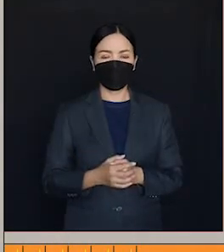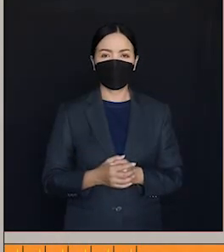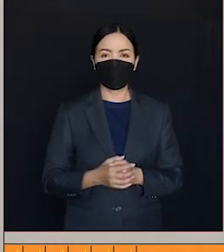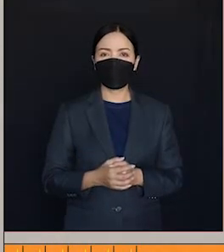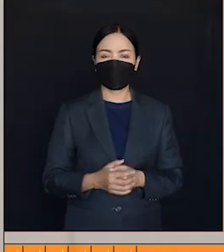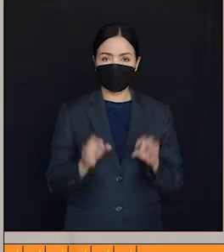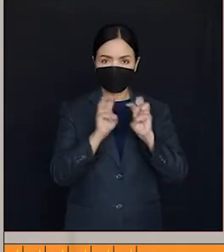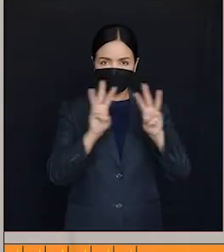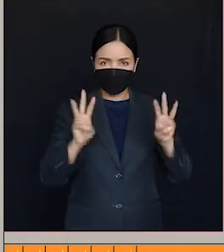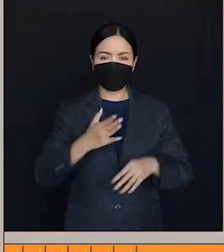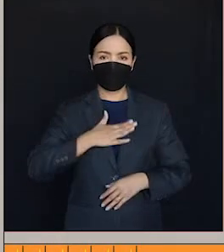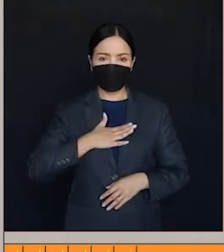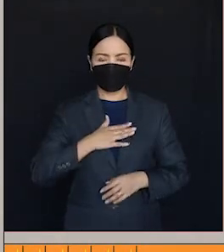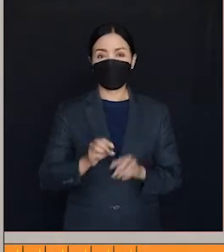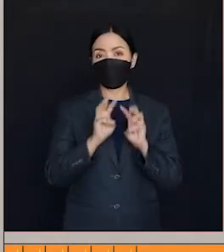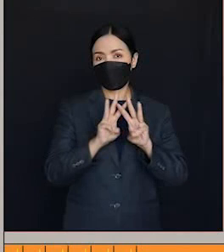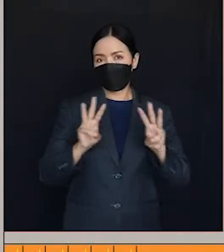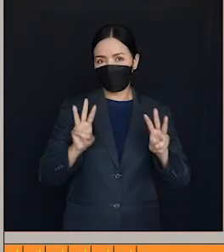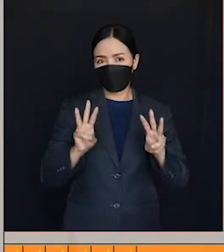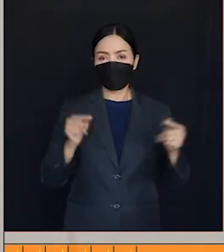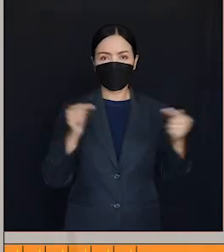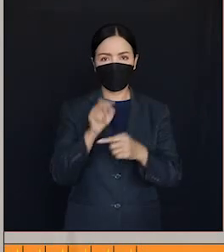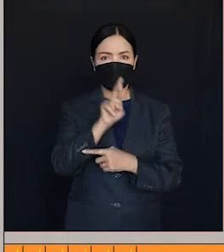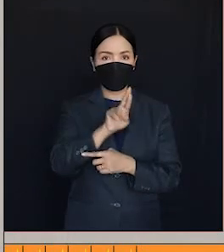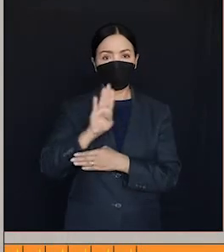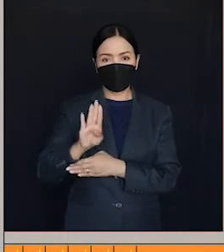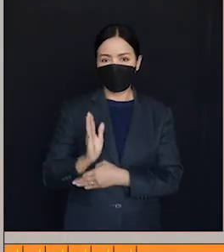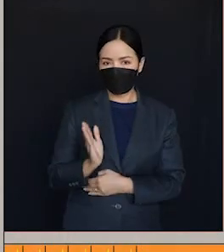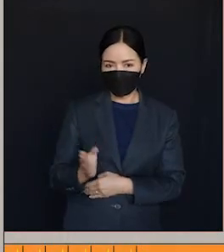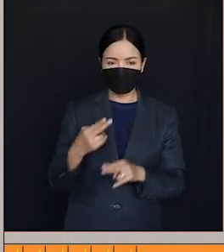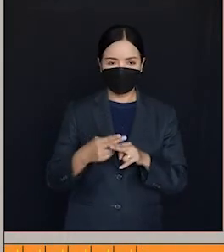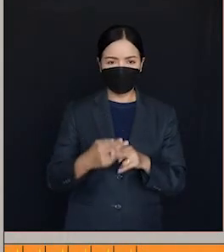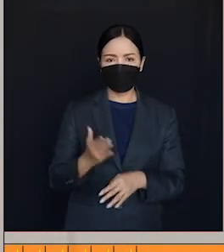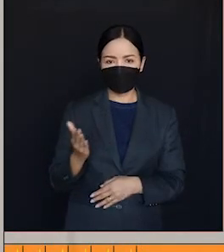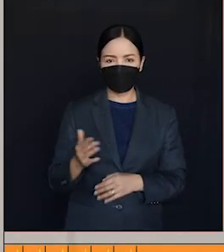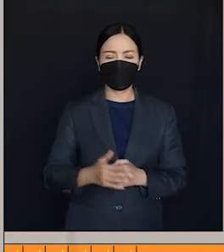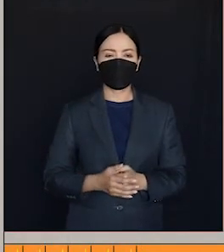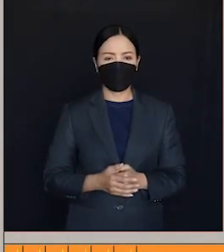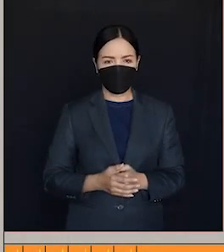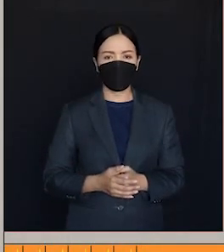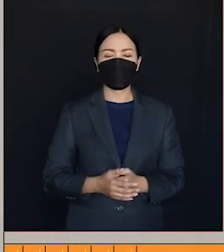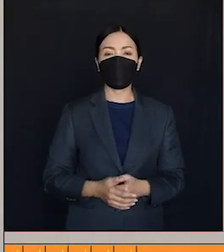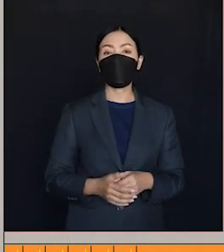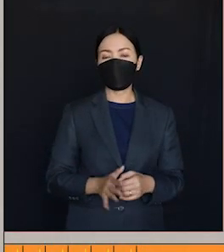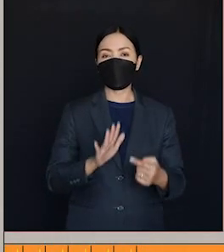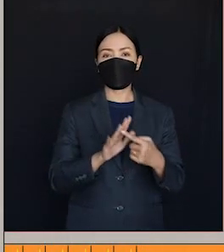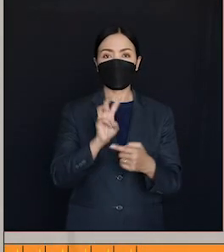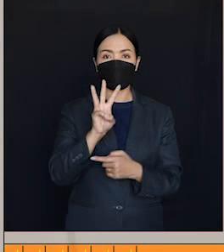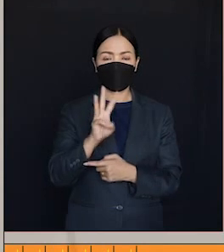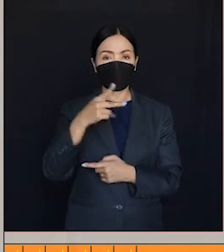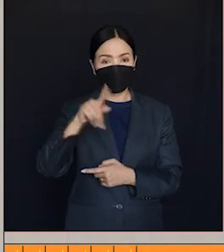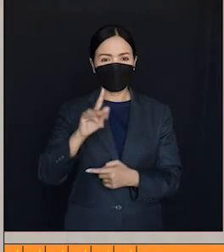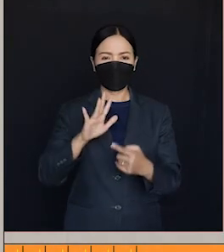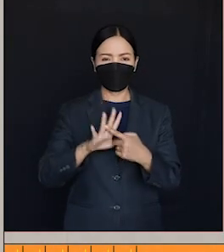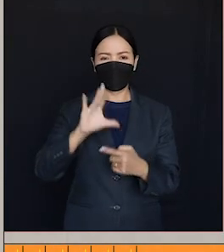ครับที่เว็บไซต์ของเราเองนะครับเป็นเว็บไซต์ของตัวระบบนะครับเป็นชื่อเว็บไซต์ว่าเว็บเช็คเมื่อเข้ามาในห